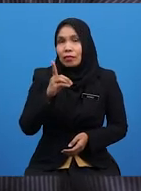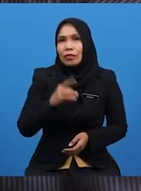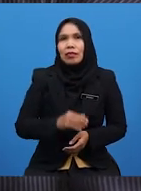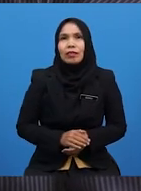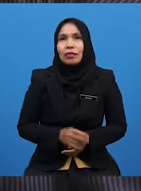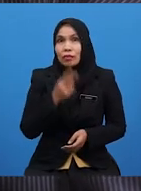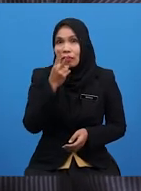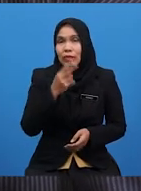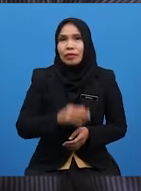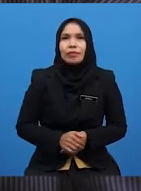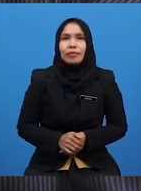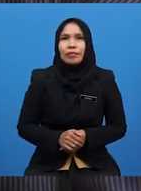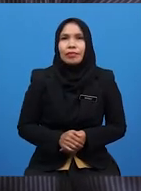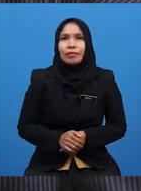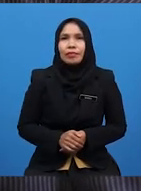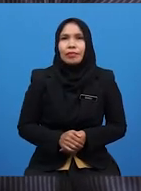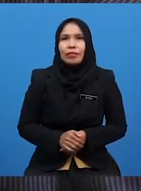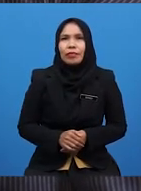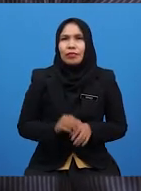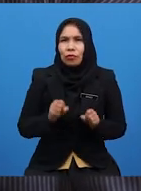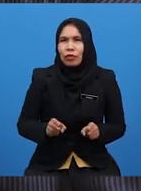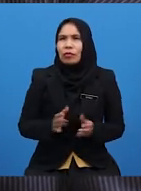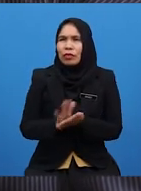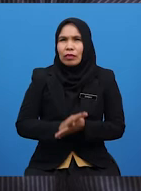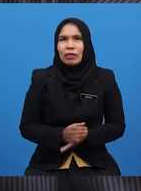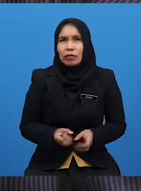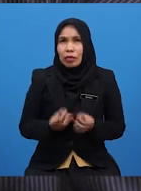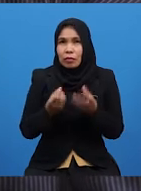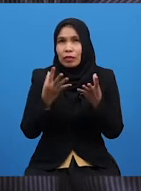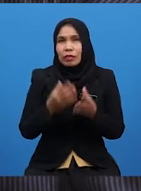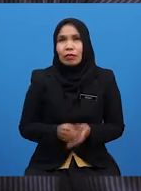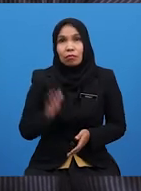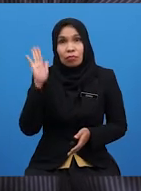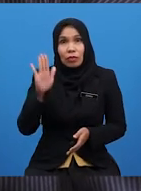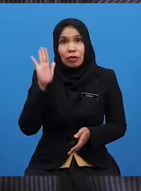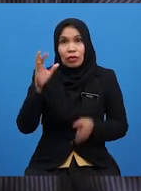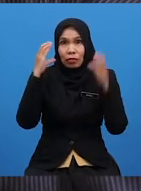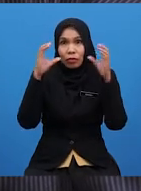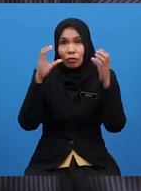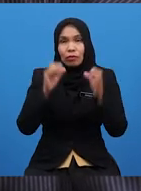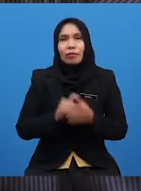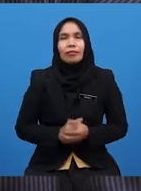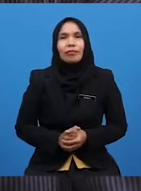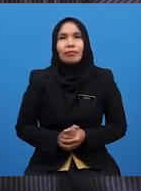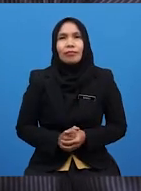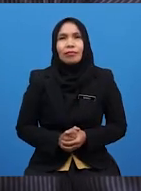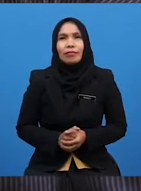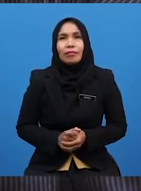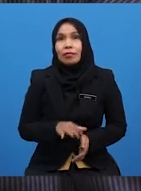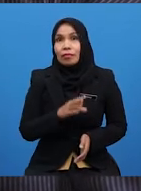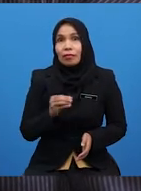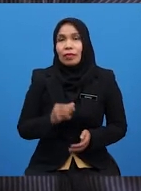jadi Anda boleh jadi boleh jadi CEO dan